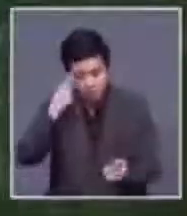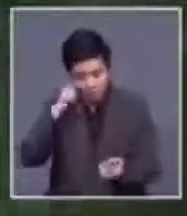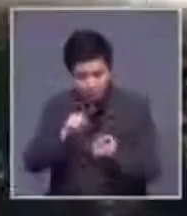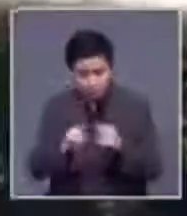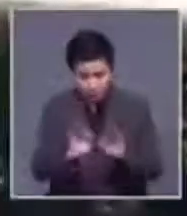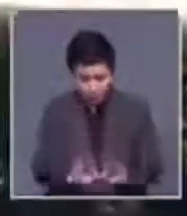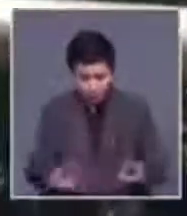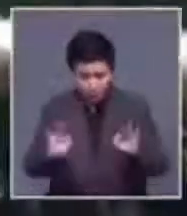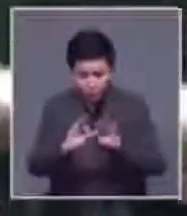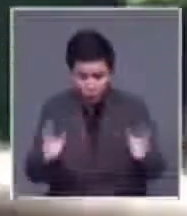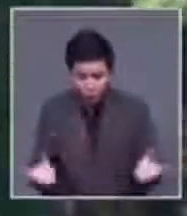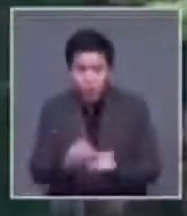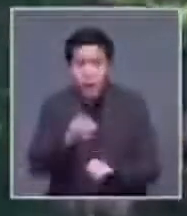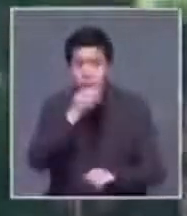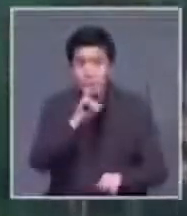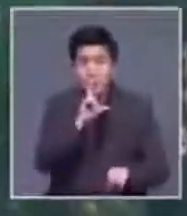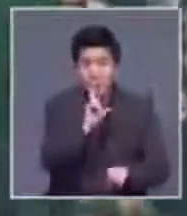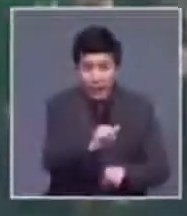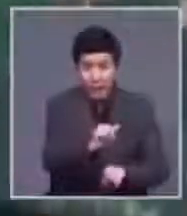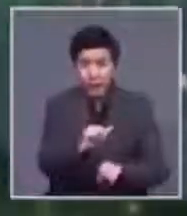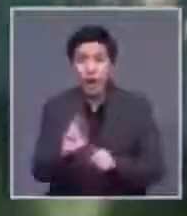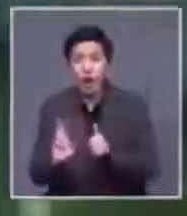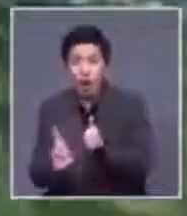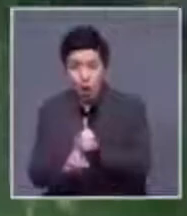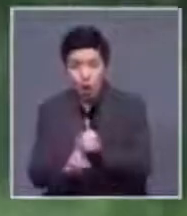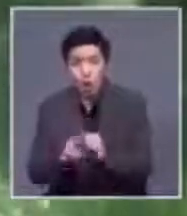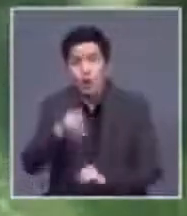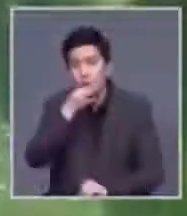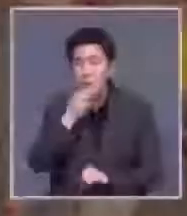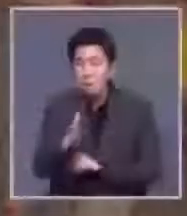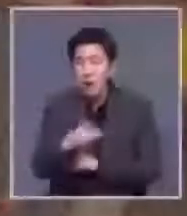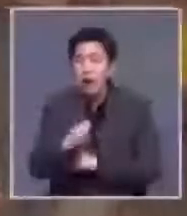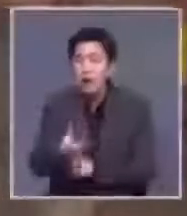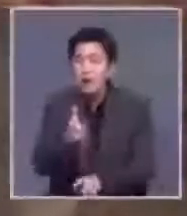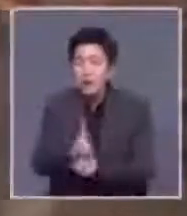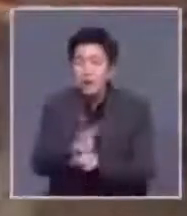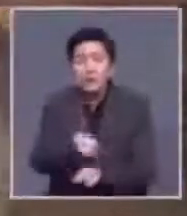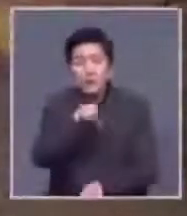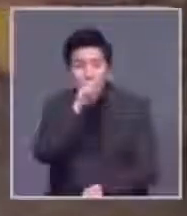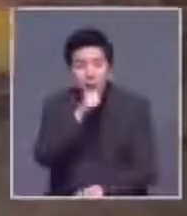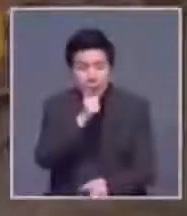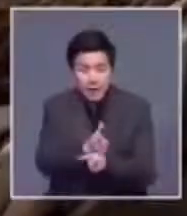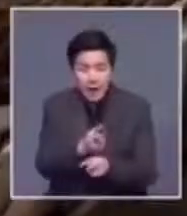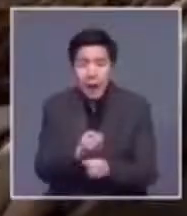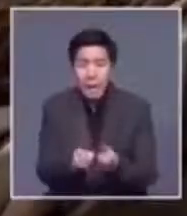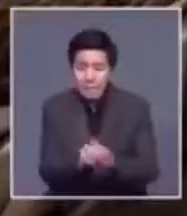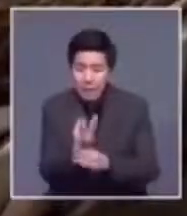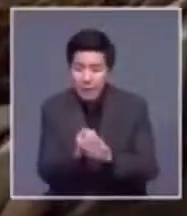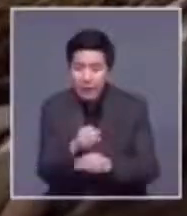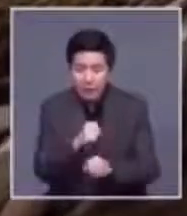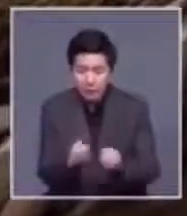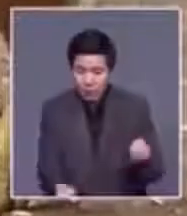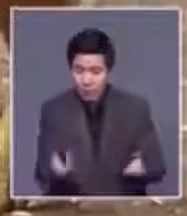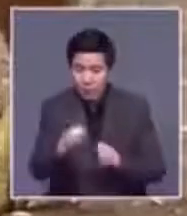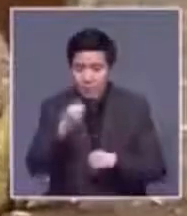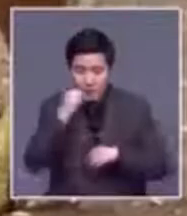ได้มีการส่งเสริมอาชีพรองจากการทำการเกษตรมอบพันธุ์ปลาไก่ไข่รวมถึงเมล็ดพันธุ์ผักสวนครัวให้กับเ